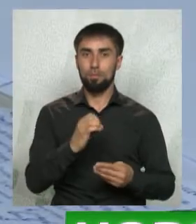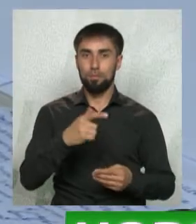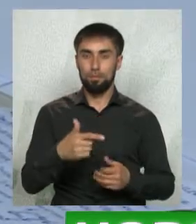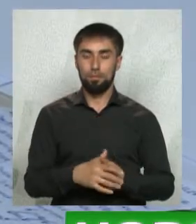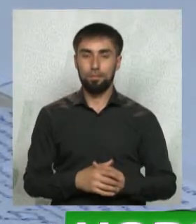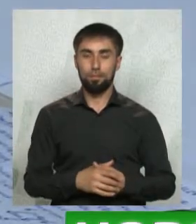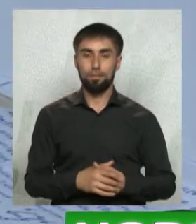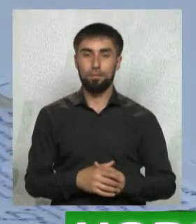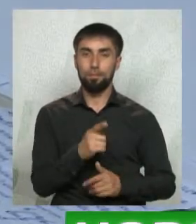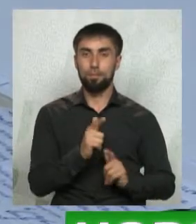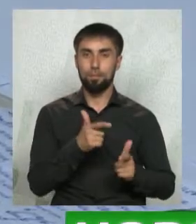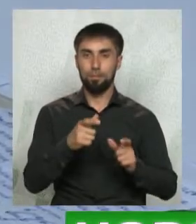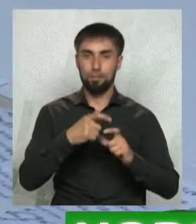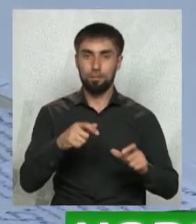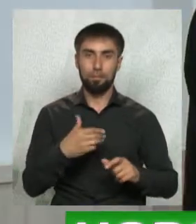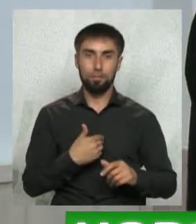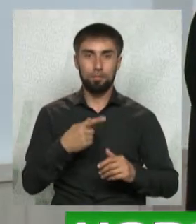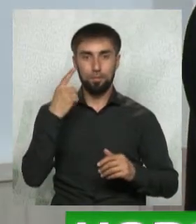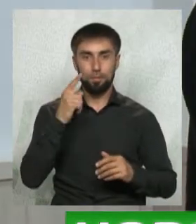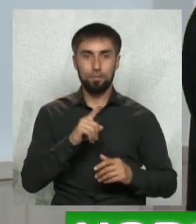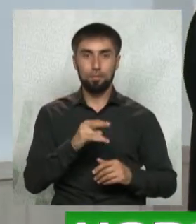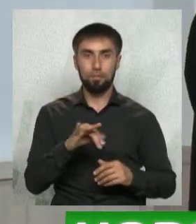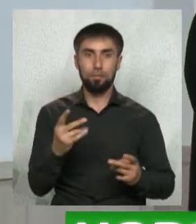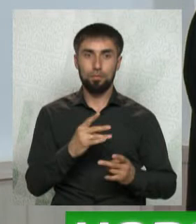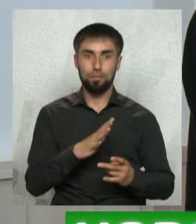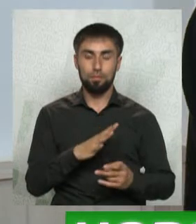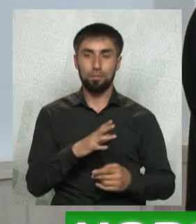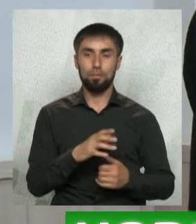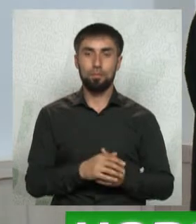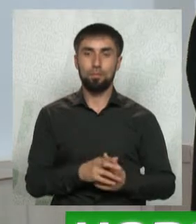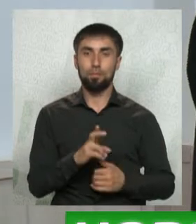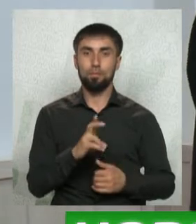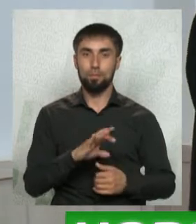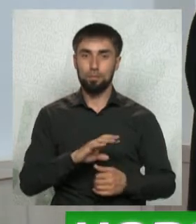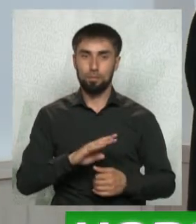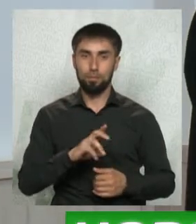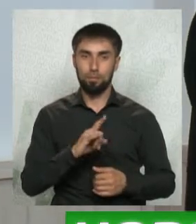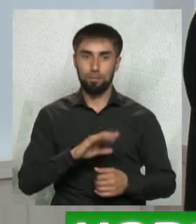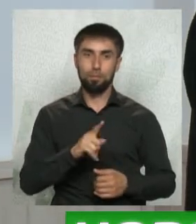ЕГЭ. Вступительные экзамены, мы считаем, что они должны быть, во-первых,